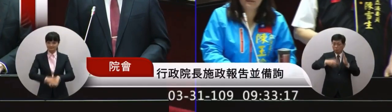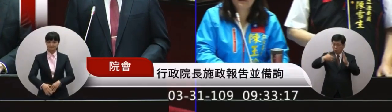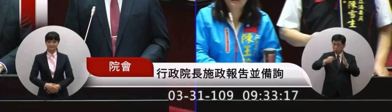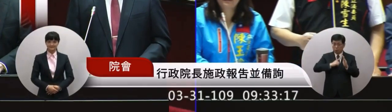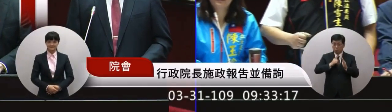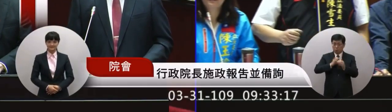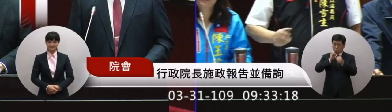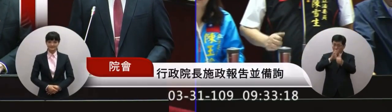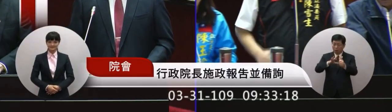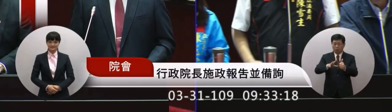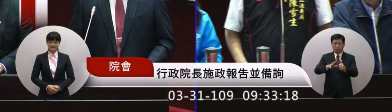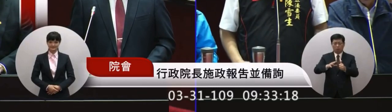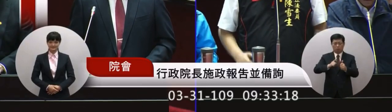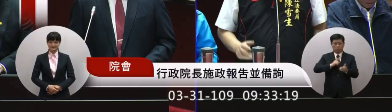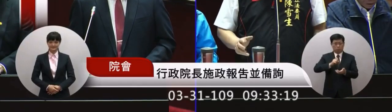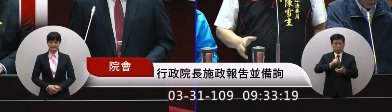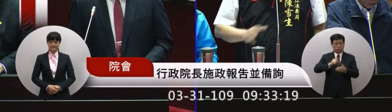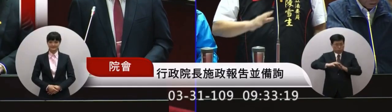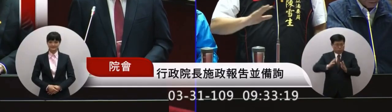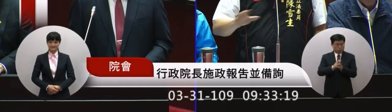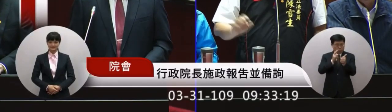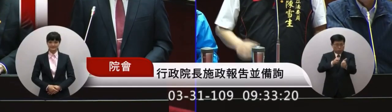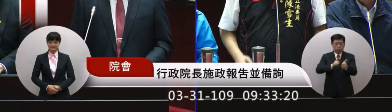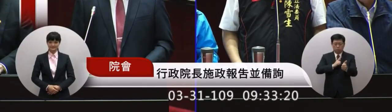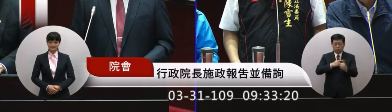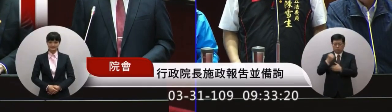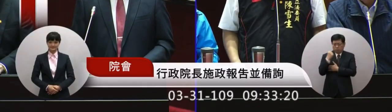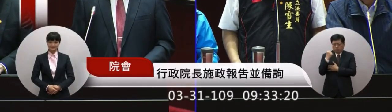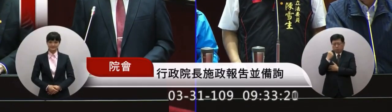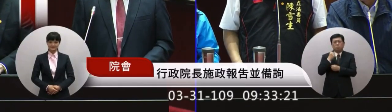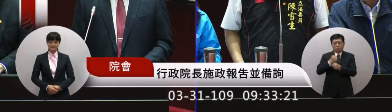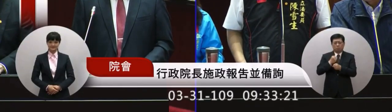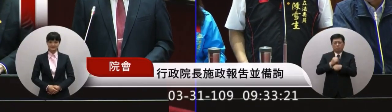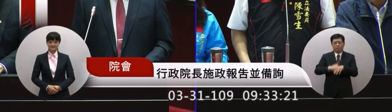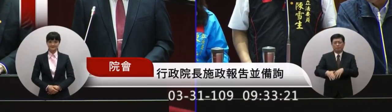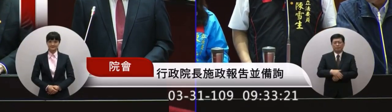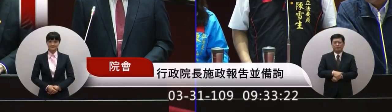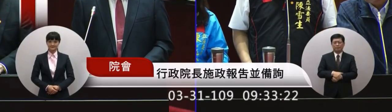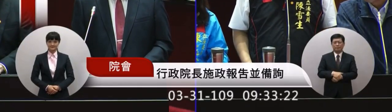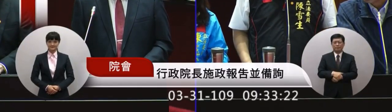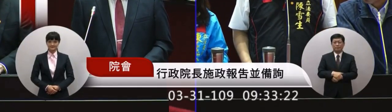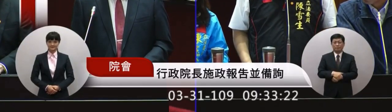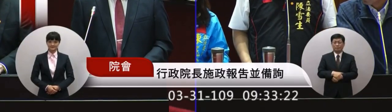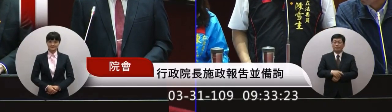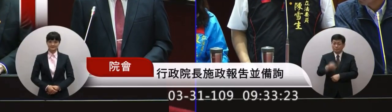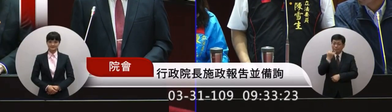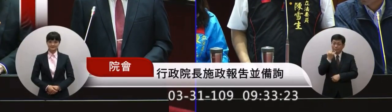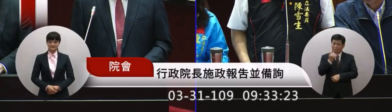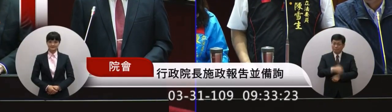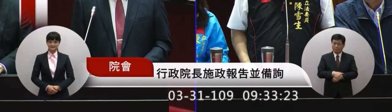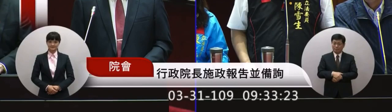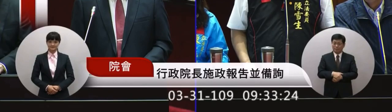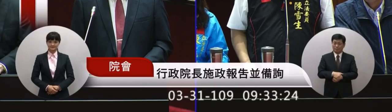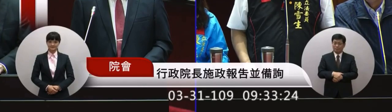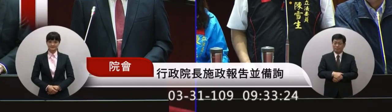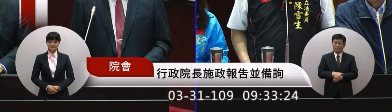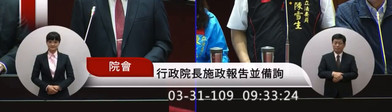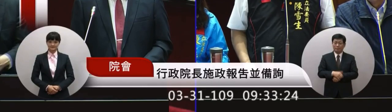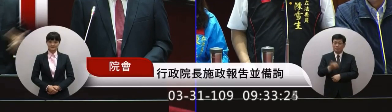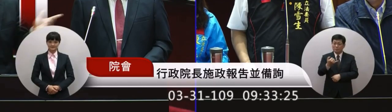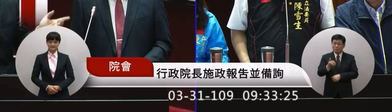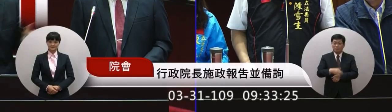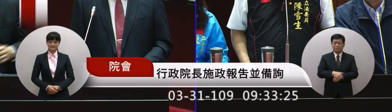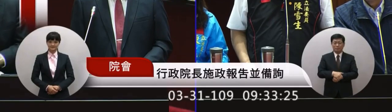金口啊，你提出来以后，财政部他们会积极的去办，好不好？安内塞北，好唔